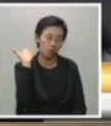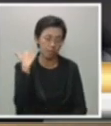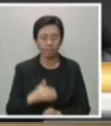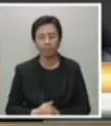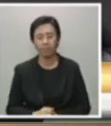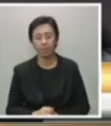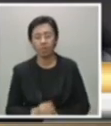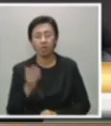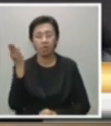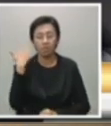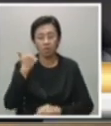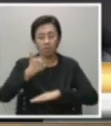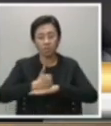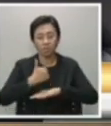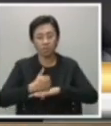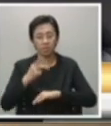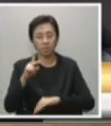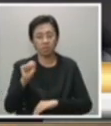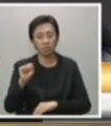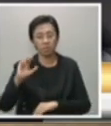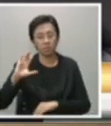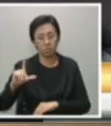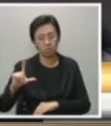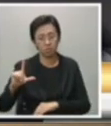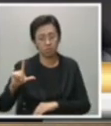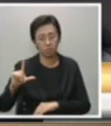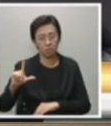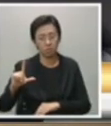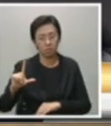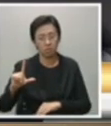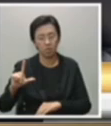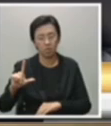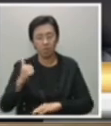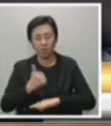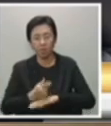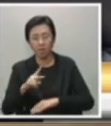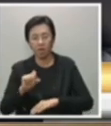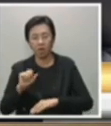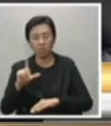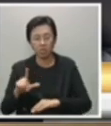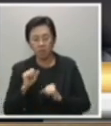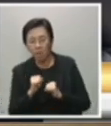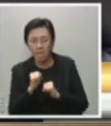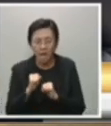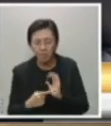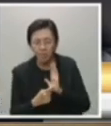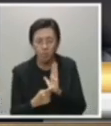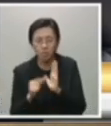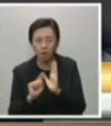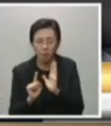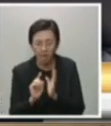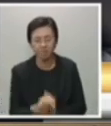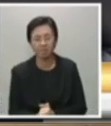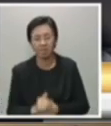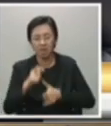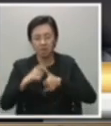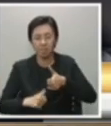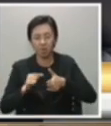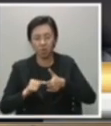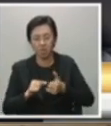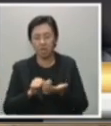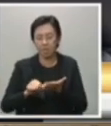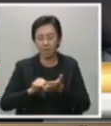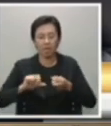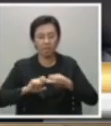ในฐานะที่เป็นหัวหน้าคสช.ท่านพยายามทำตัวให้คนอื่นเห็นว่าเป็นบุคคลที่เข้ามา